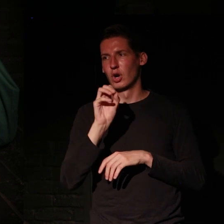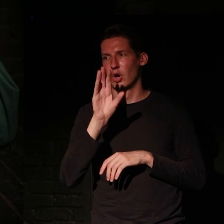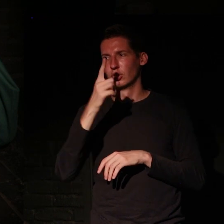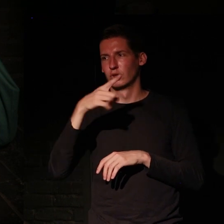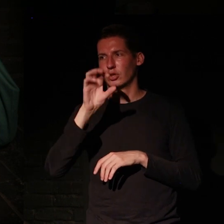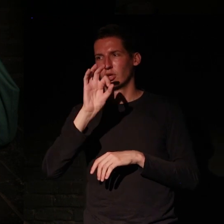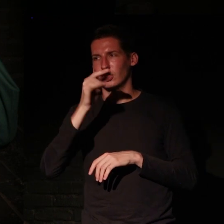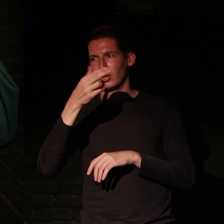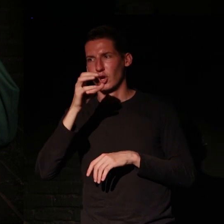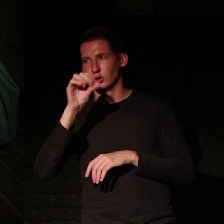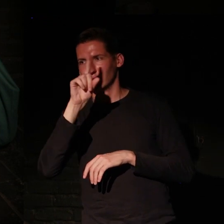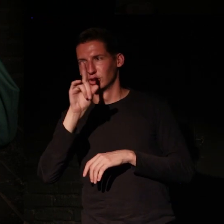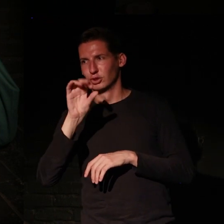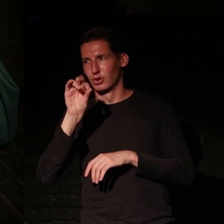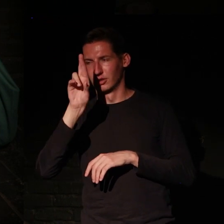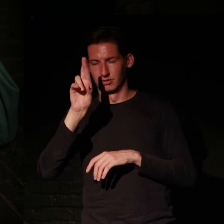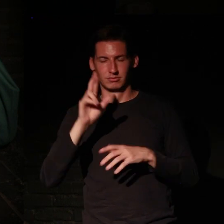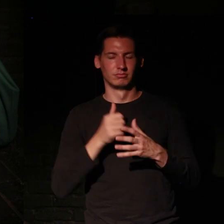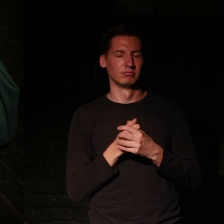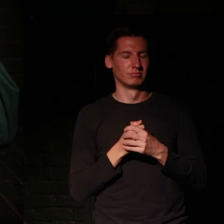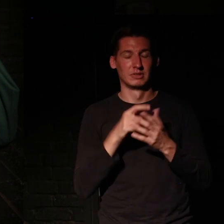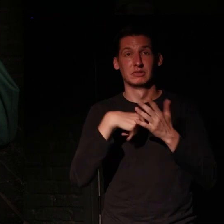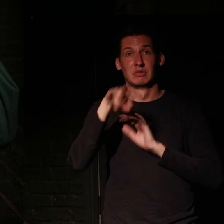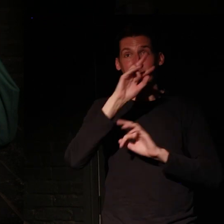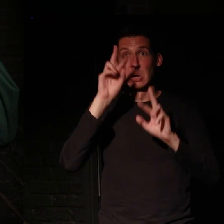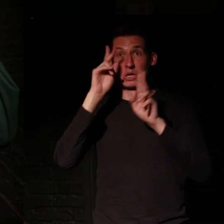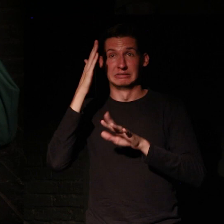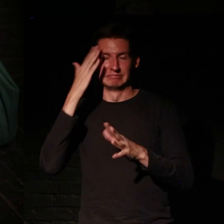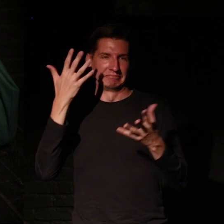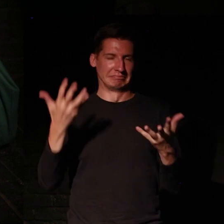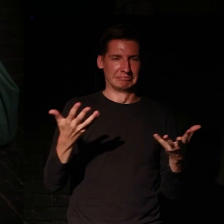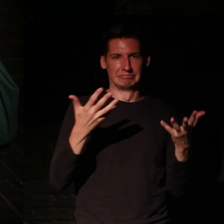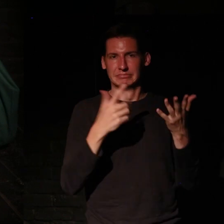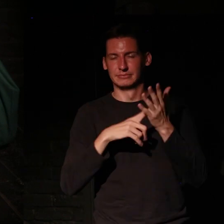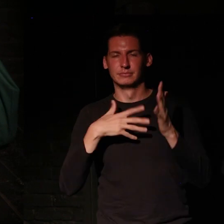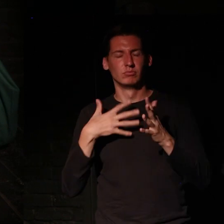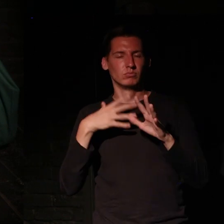jest to imię, które będzie się kojarzyło każdemu z